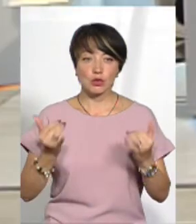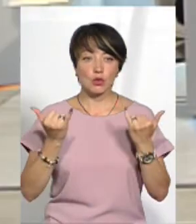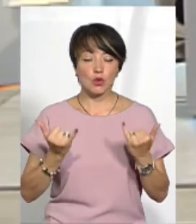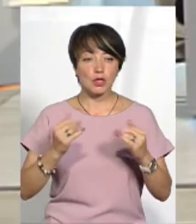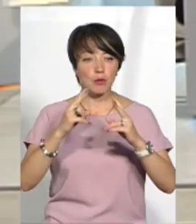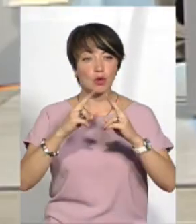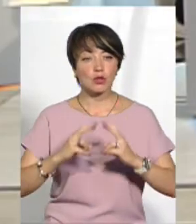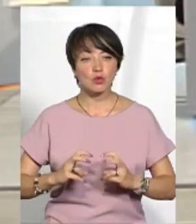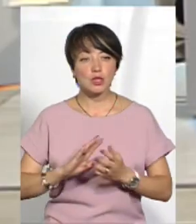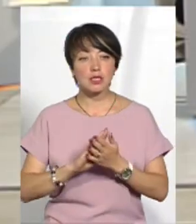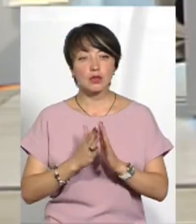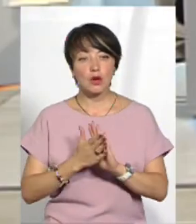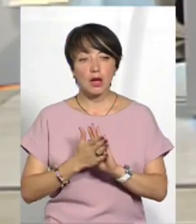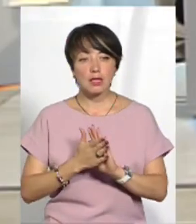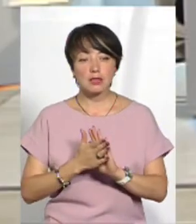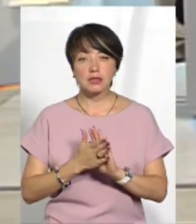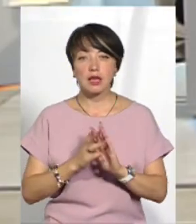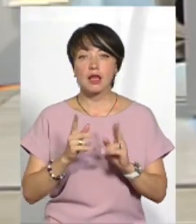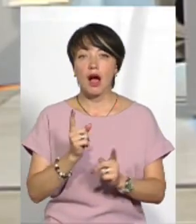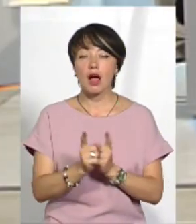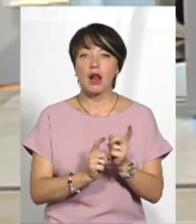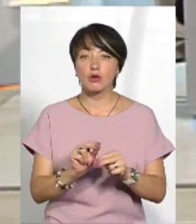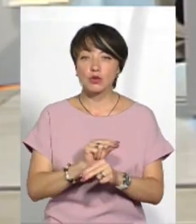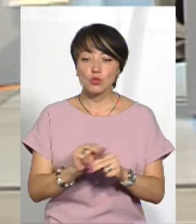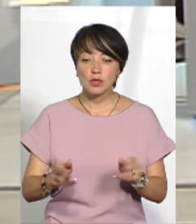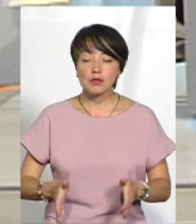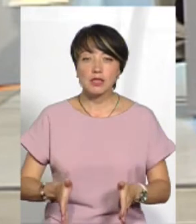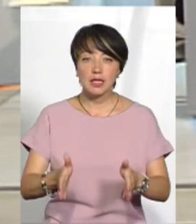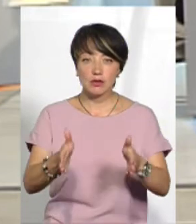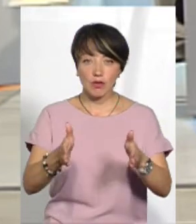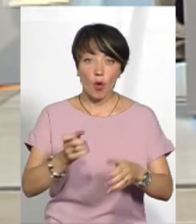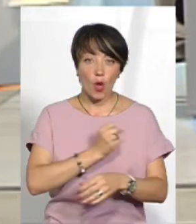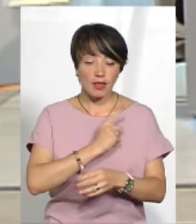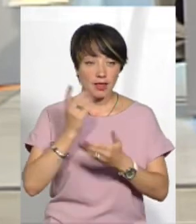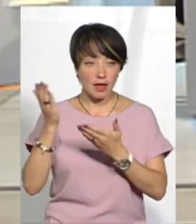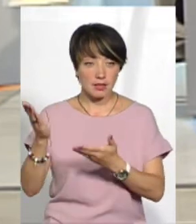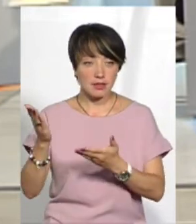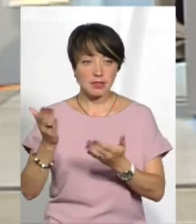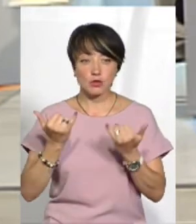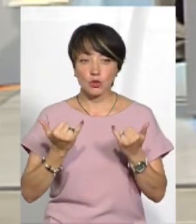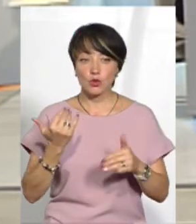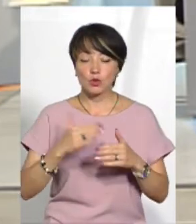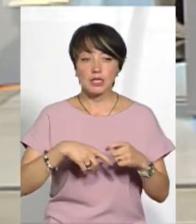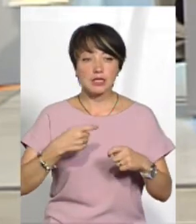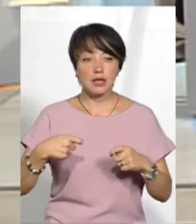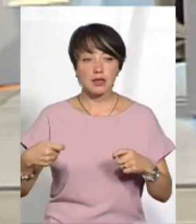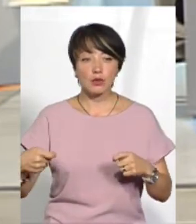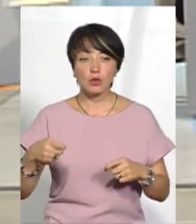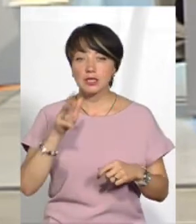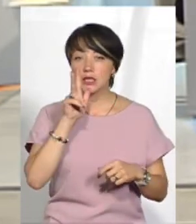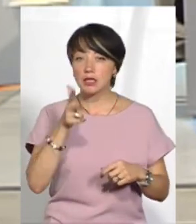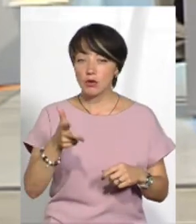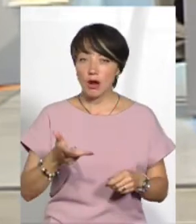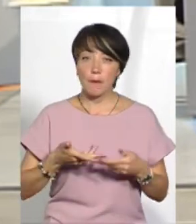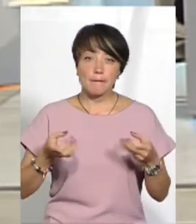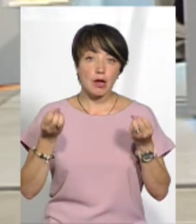сьогодні проаналізуйте ситуацію, як йде реконструкція злітно-посадкової смуги в Одесі. Вона сьогодні вже затягнулася на 3 роки.